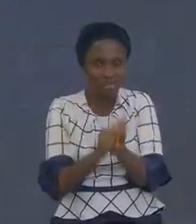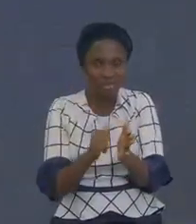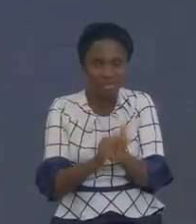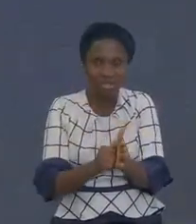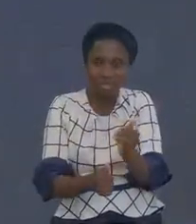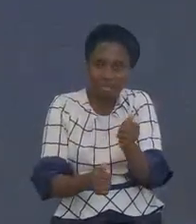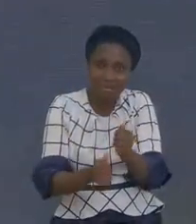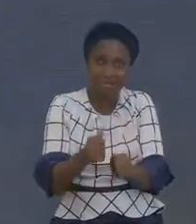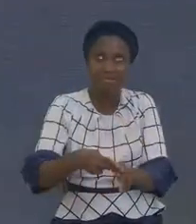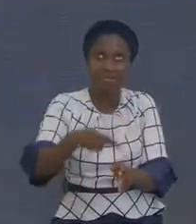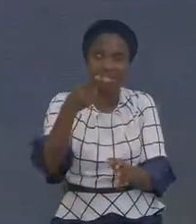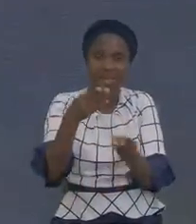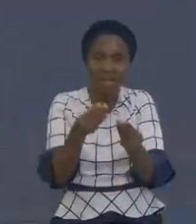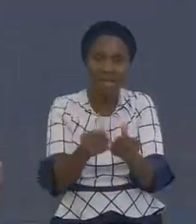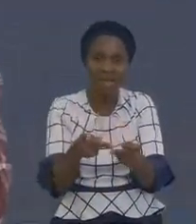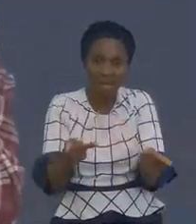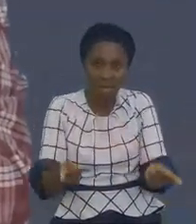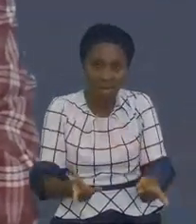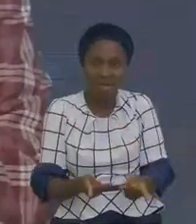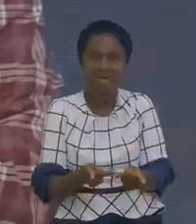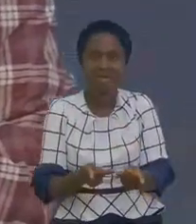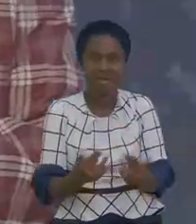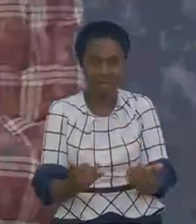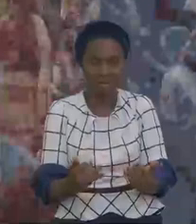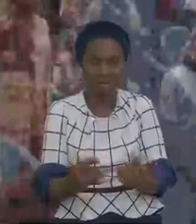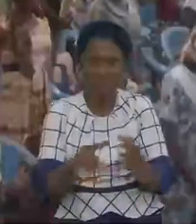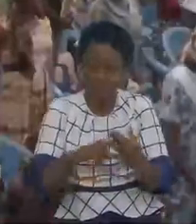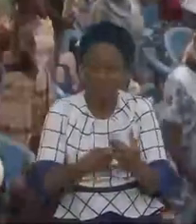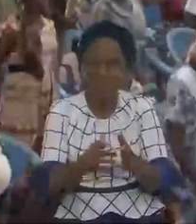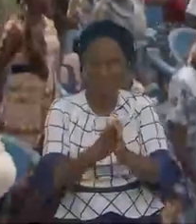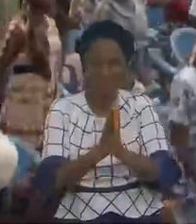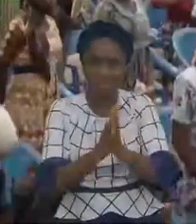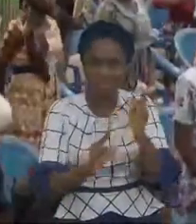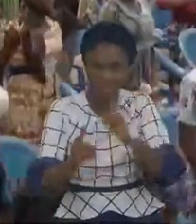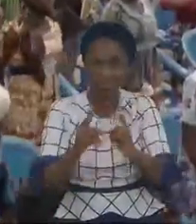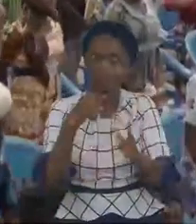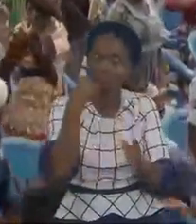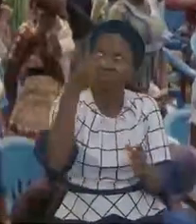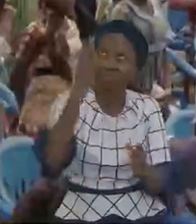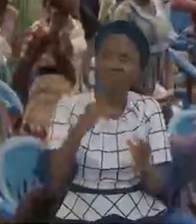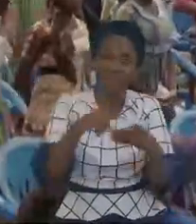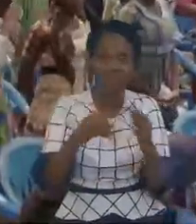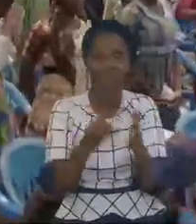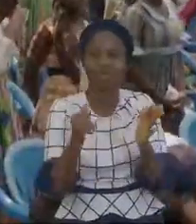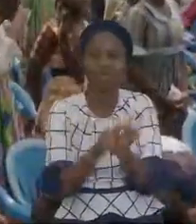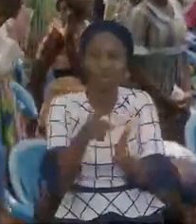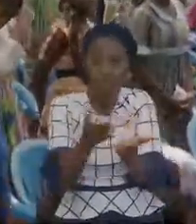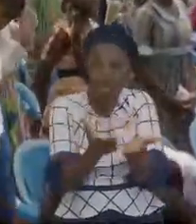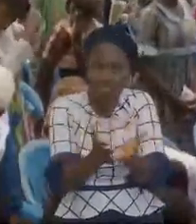Pourquoi ne pas prier maintenant? Pourquoi ne pas parler au Seigneur maintenant? Où ta bouche est prise?